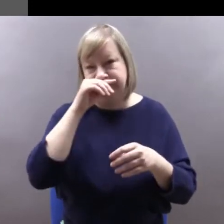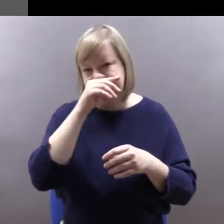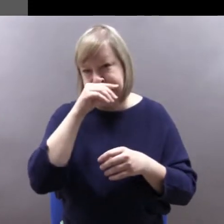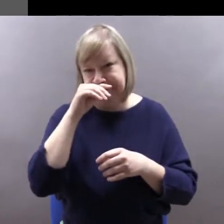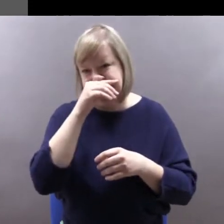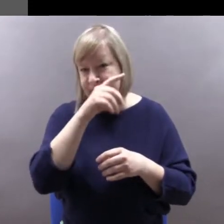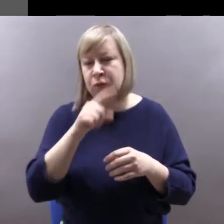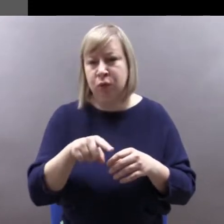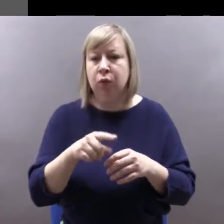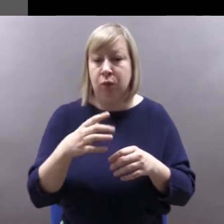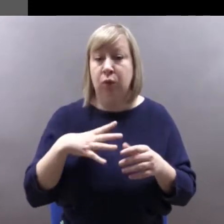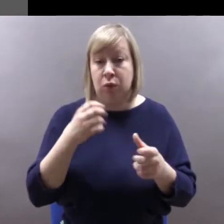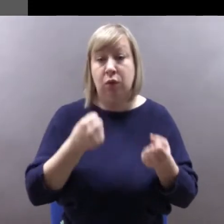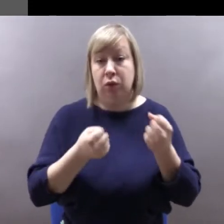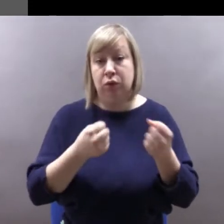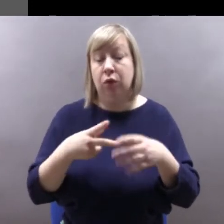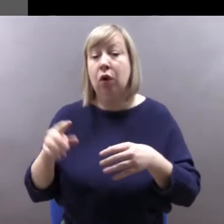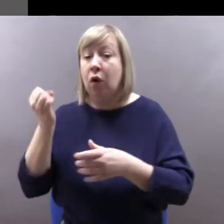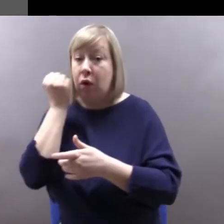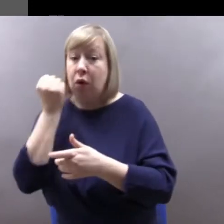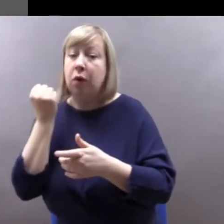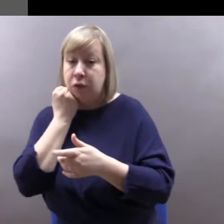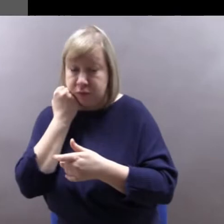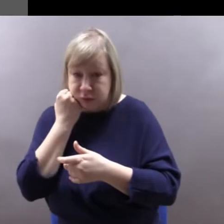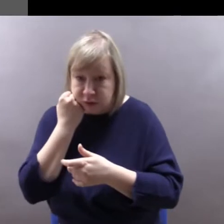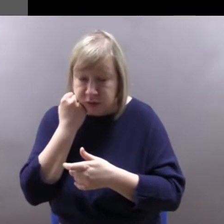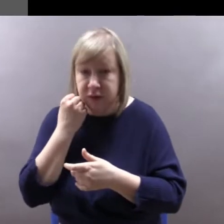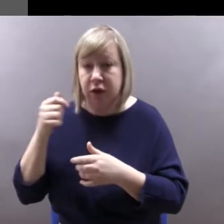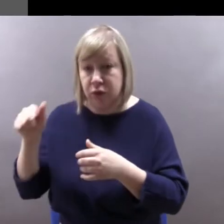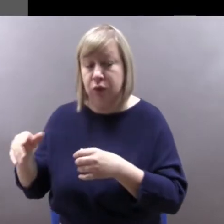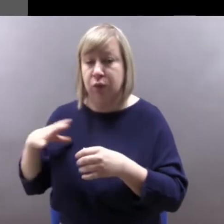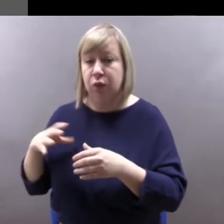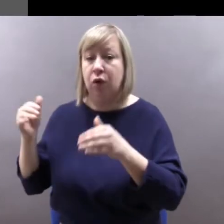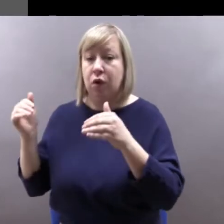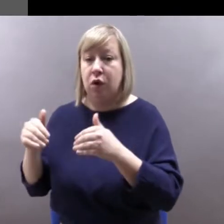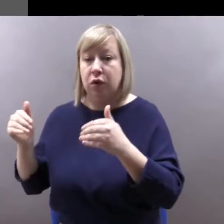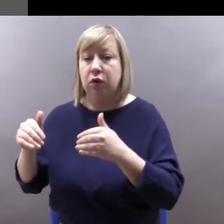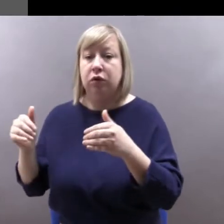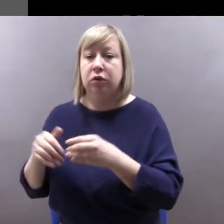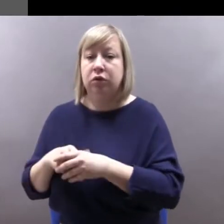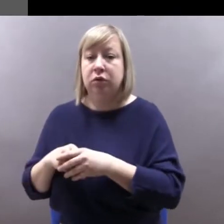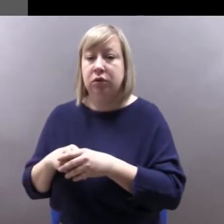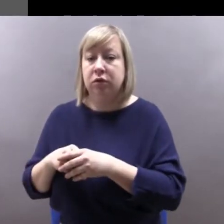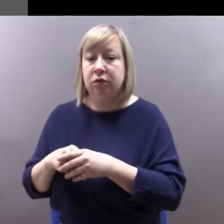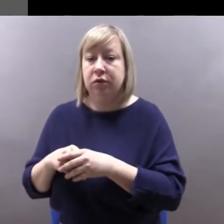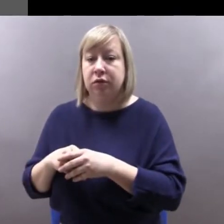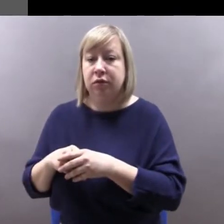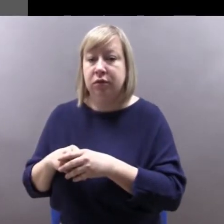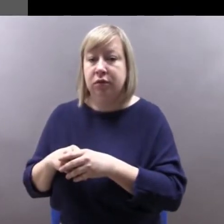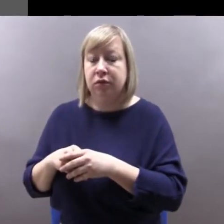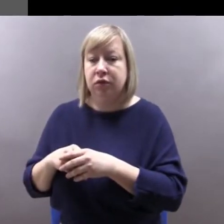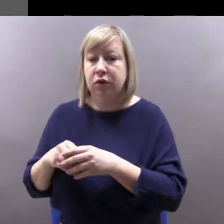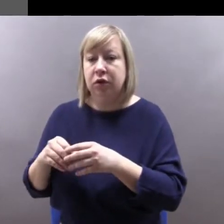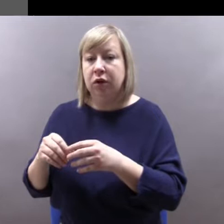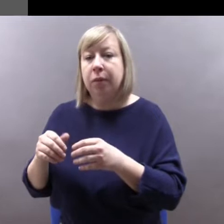niwelować różnice wysokości, ponieważ była tam ubita ziemia, o tyle na piętrach no już